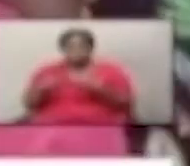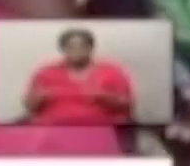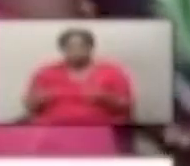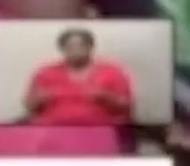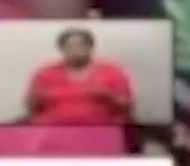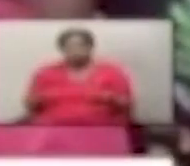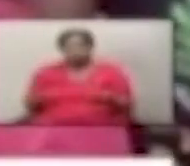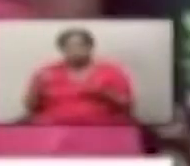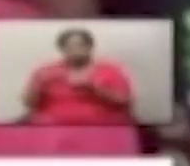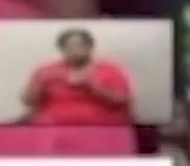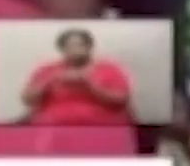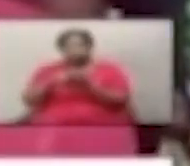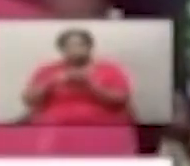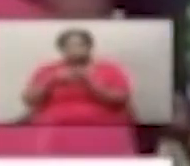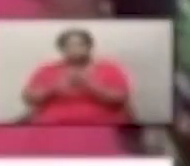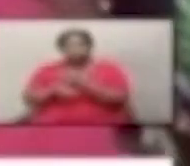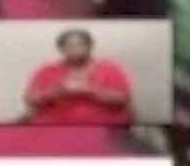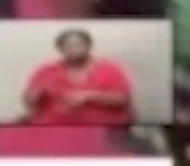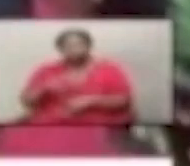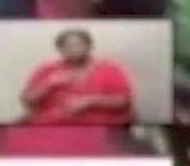Tegeza yakuyingirira mu maka ago.